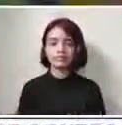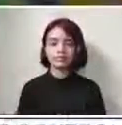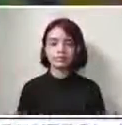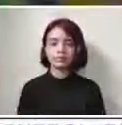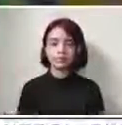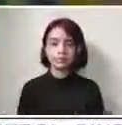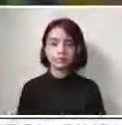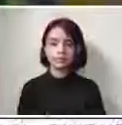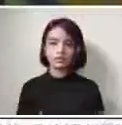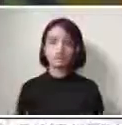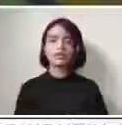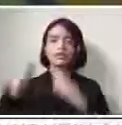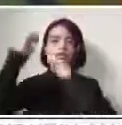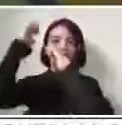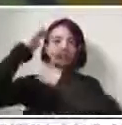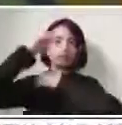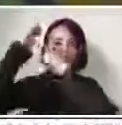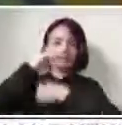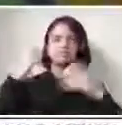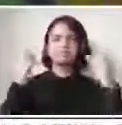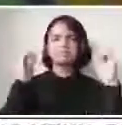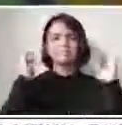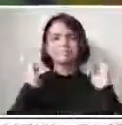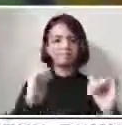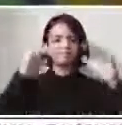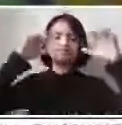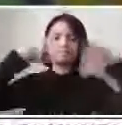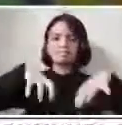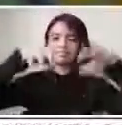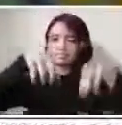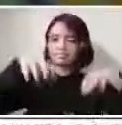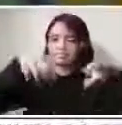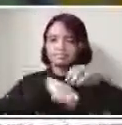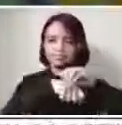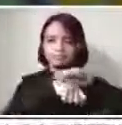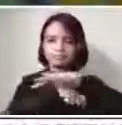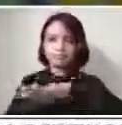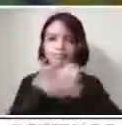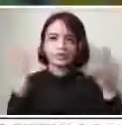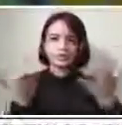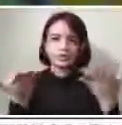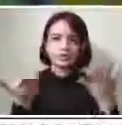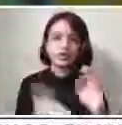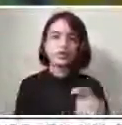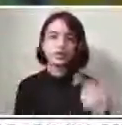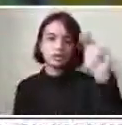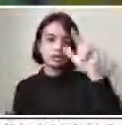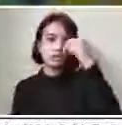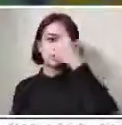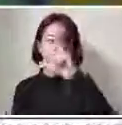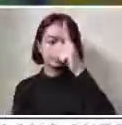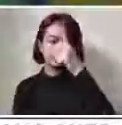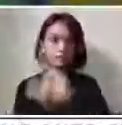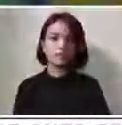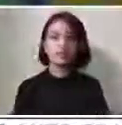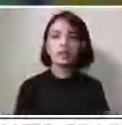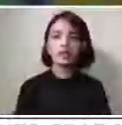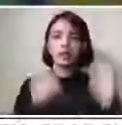anumang bahagi ng bansa pero mahahatak pa rin ito ang southwest monsoon o habagat na nakikita natin dito